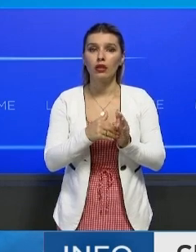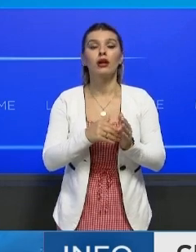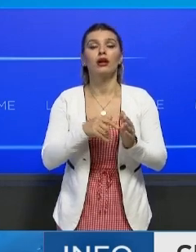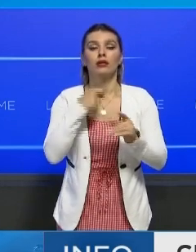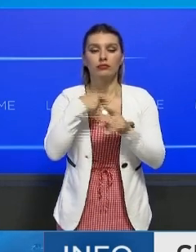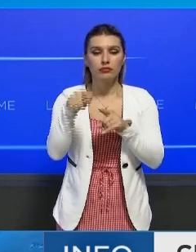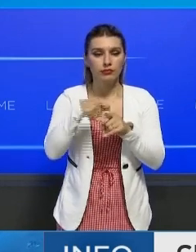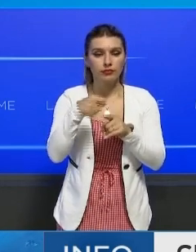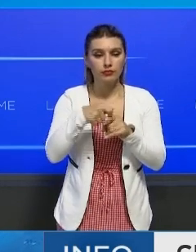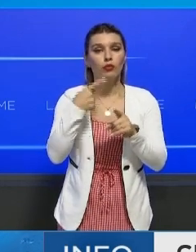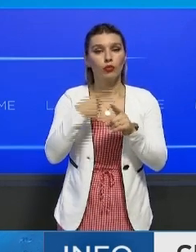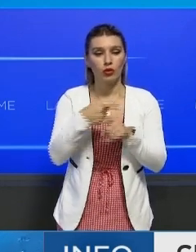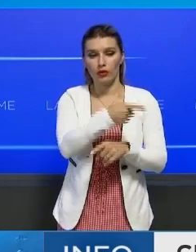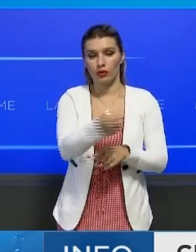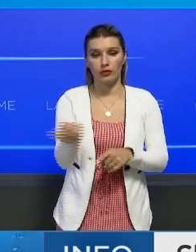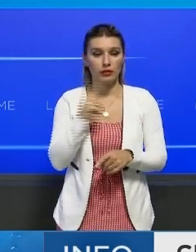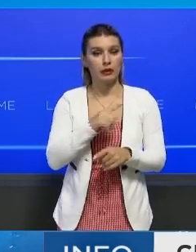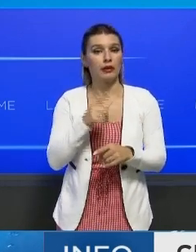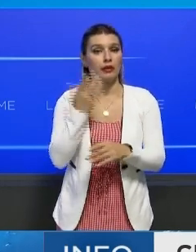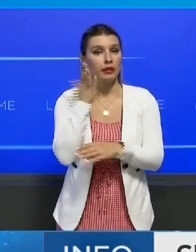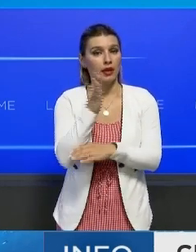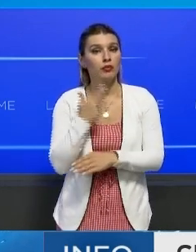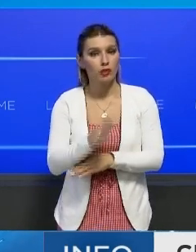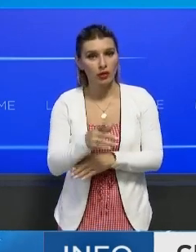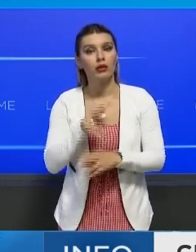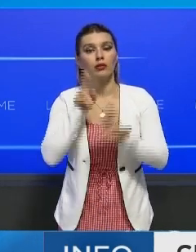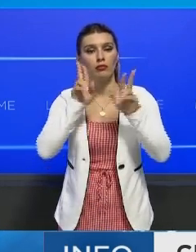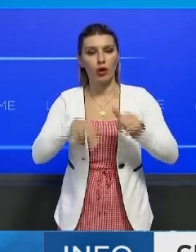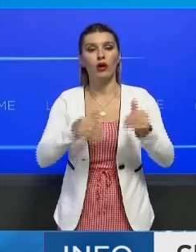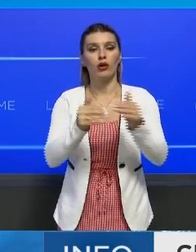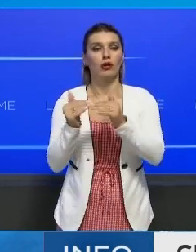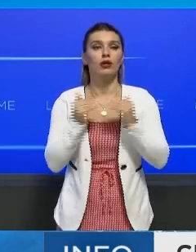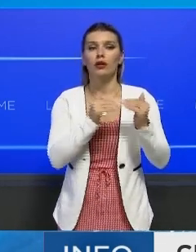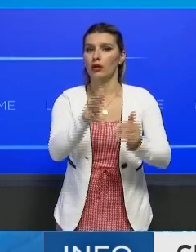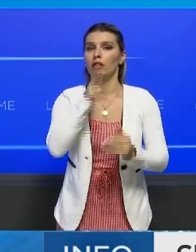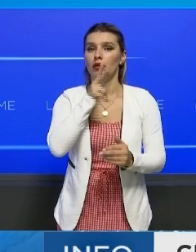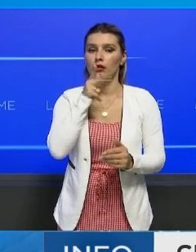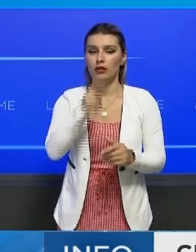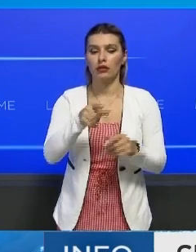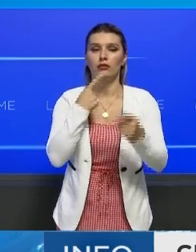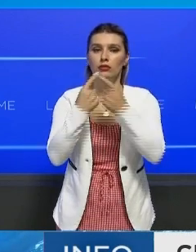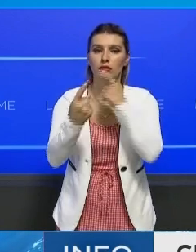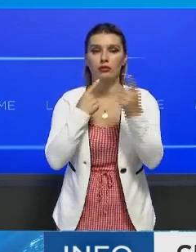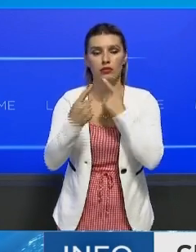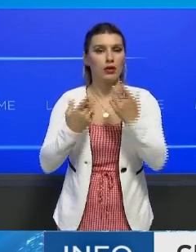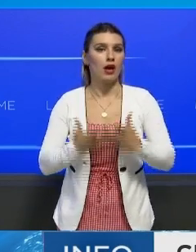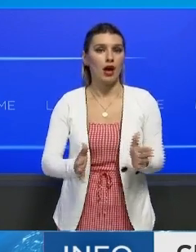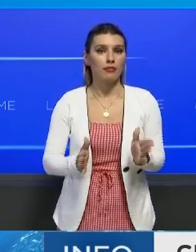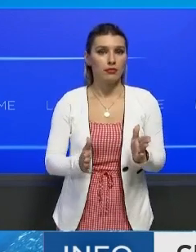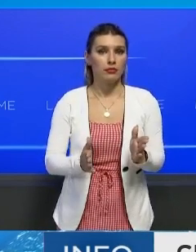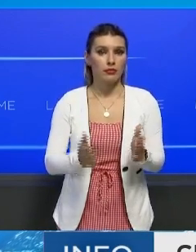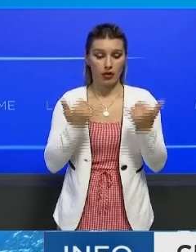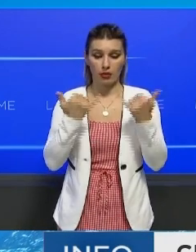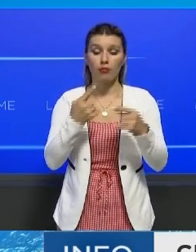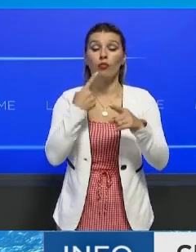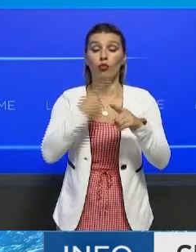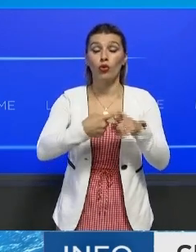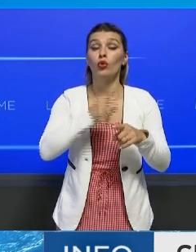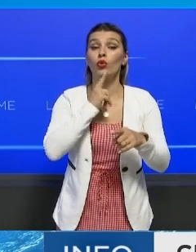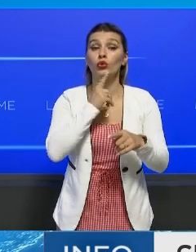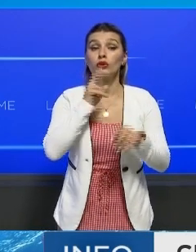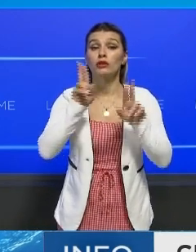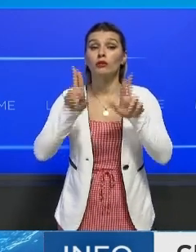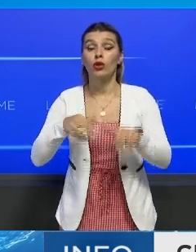regulim dhe shumica e neneve të parashtruara këtu janë në vit të plot me diskutimet që u tha, ndërsa komentet